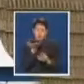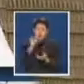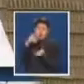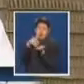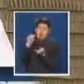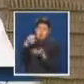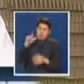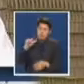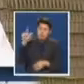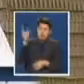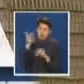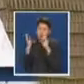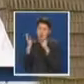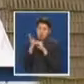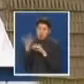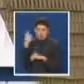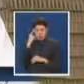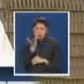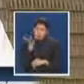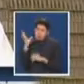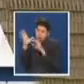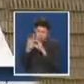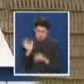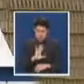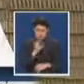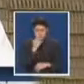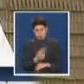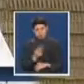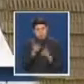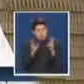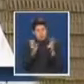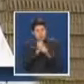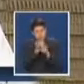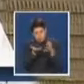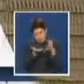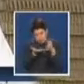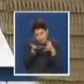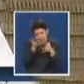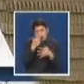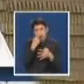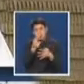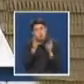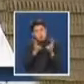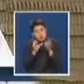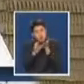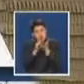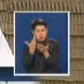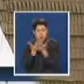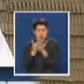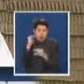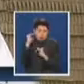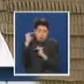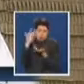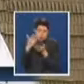งบกลางมันไม่ได้นะครับเราจะไปบริหารงบกลางอย่างนั้นไม่ได้เพราะฉะนั้นขั้นต่อไปเนี่ยก็จะต้องไปดูต่อว่าจะปรับลดงบประมาณป